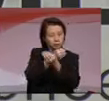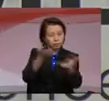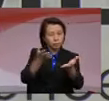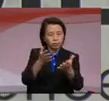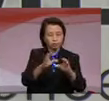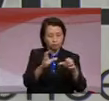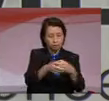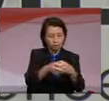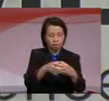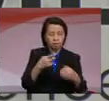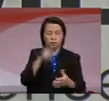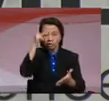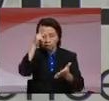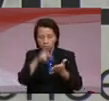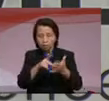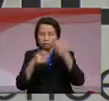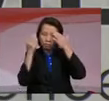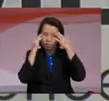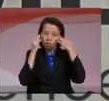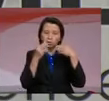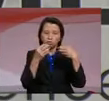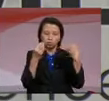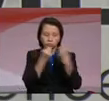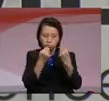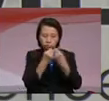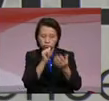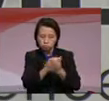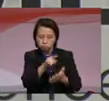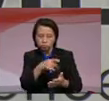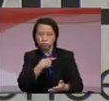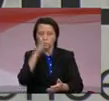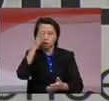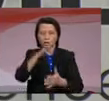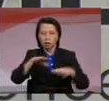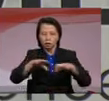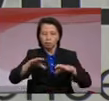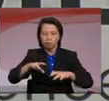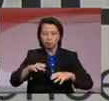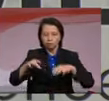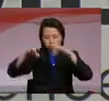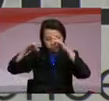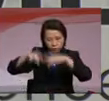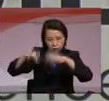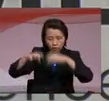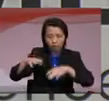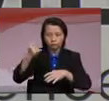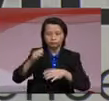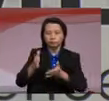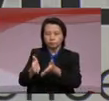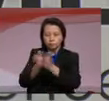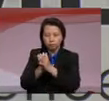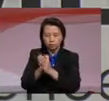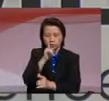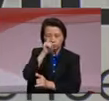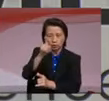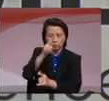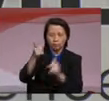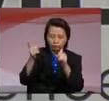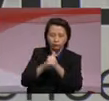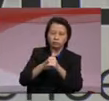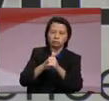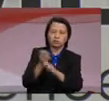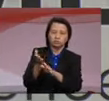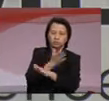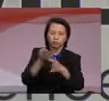kluster, walaupun kita dah kenal pasti indeks case index, kita akan menjalankan saringan dan juga kepastian dulu sebelum